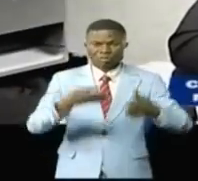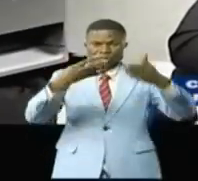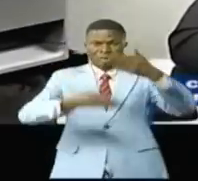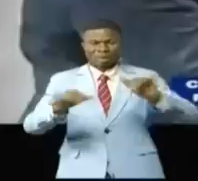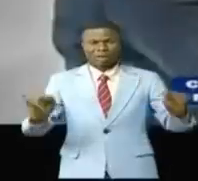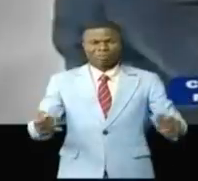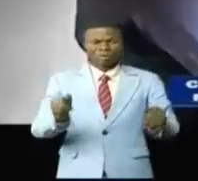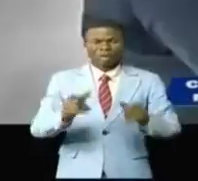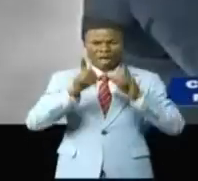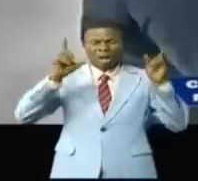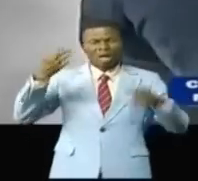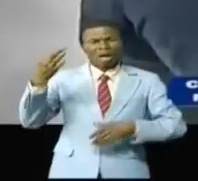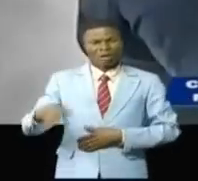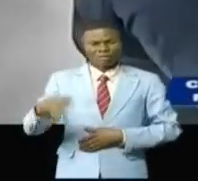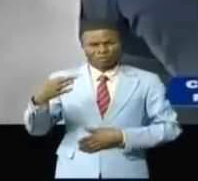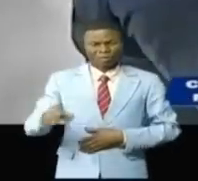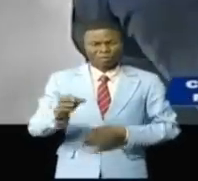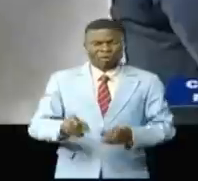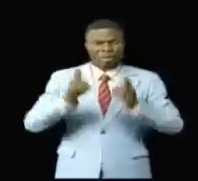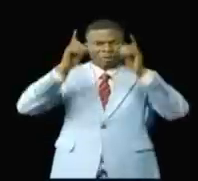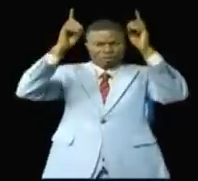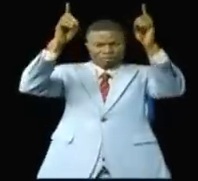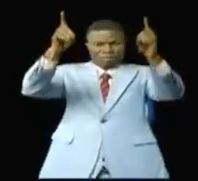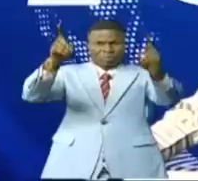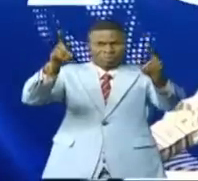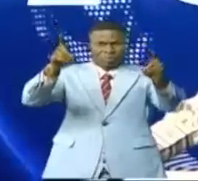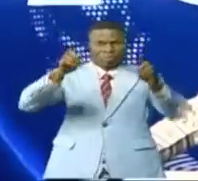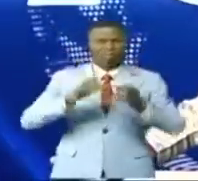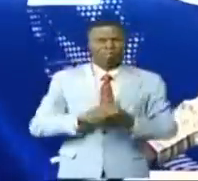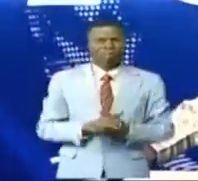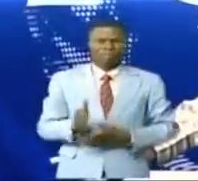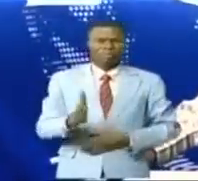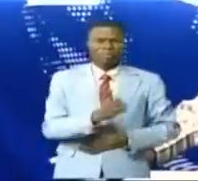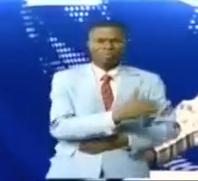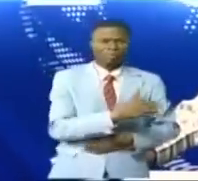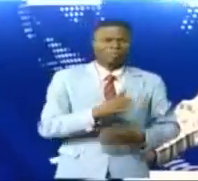de la francophonie a été reporté.